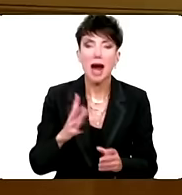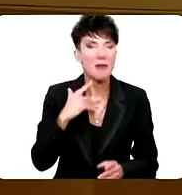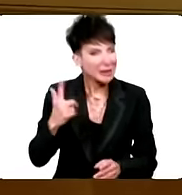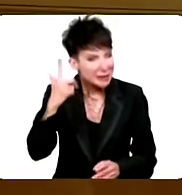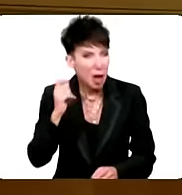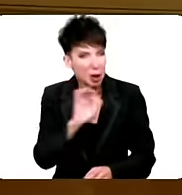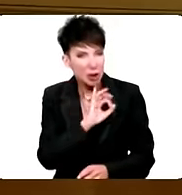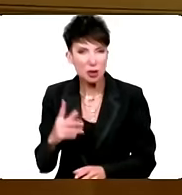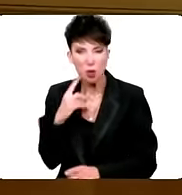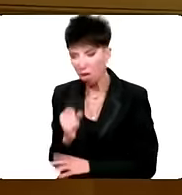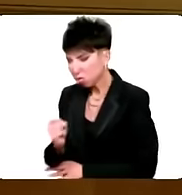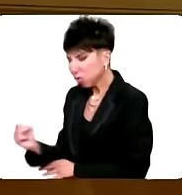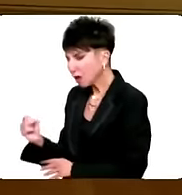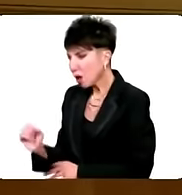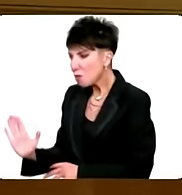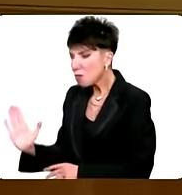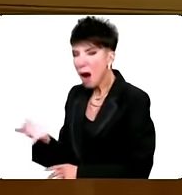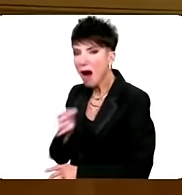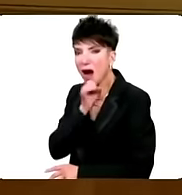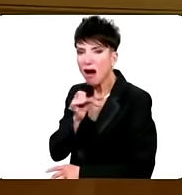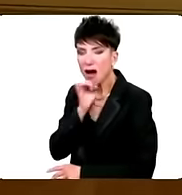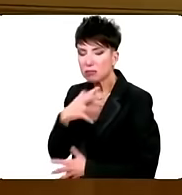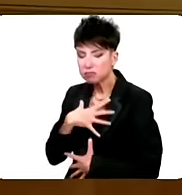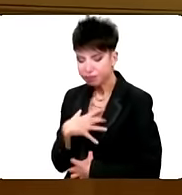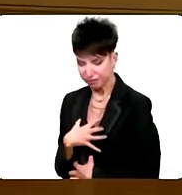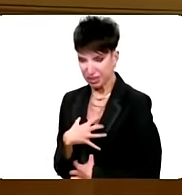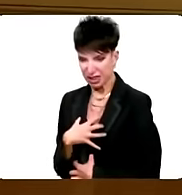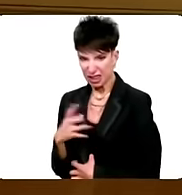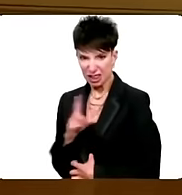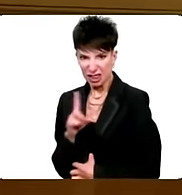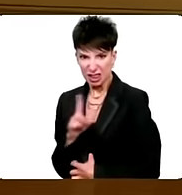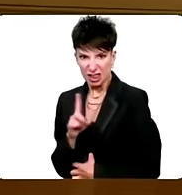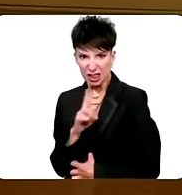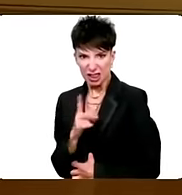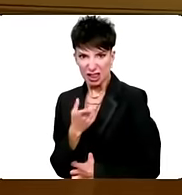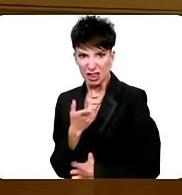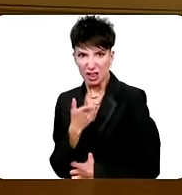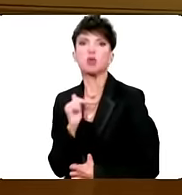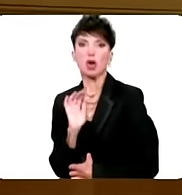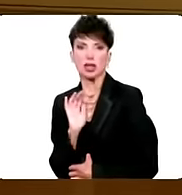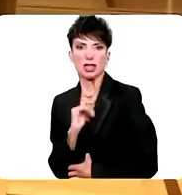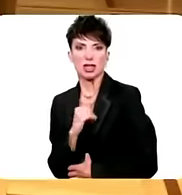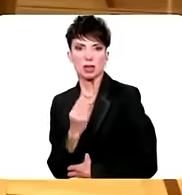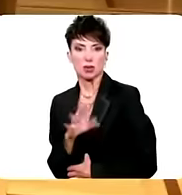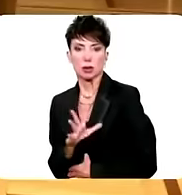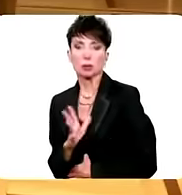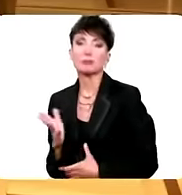είναι κάτι που τους στεναχώρησε ενδεχομένως περισσότερο από ότι το είχαμε εκτιμήσει.